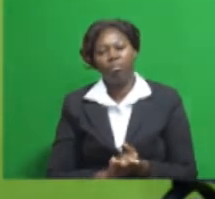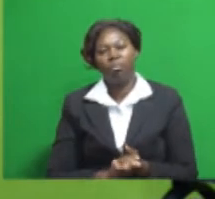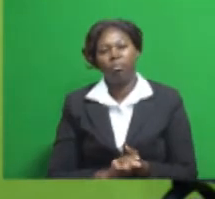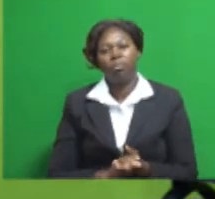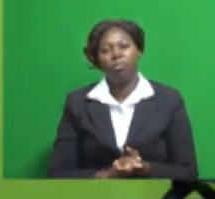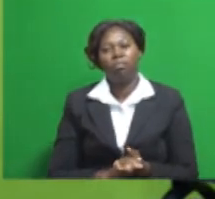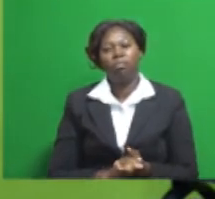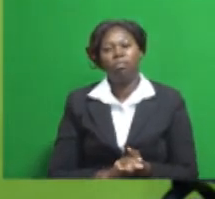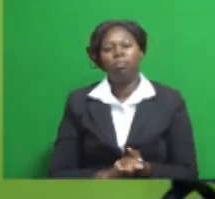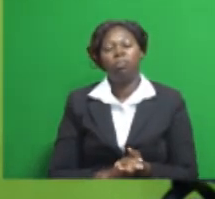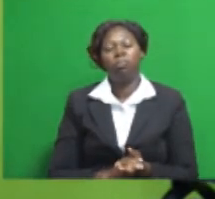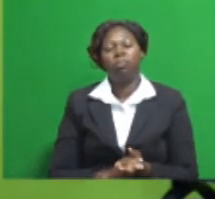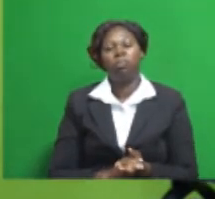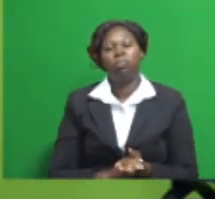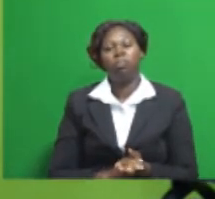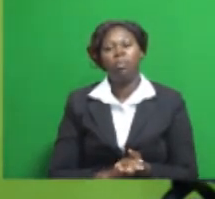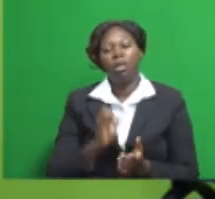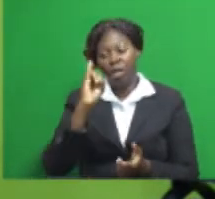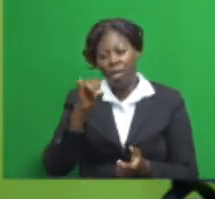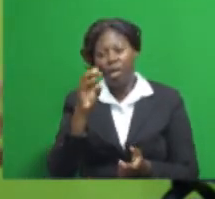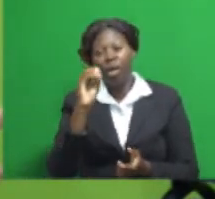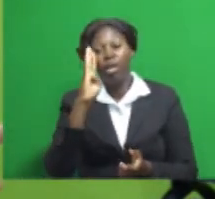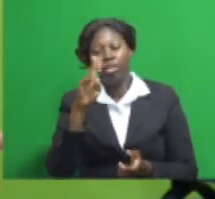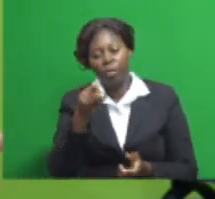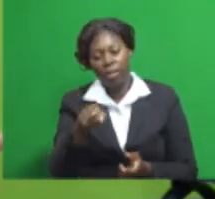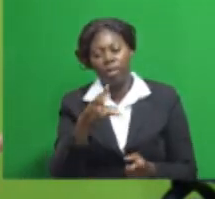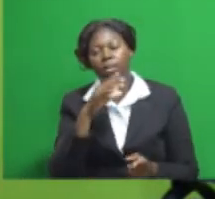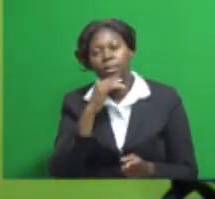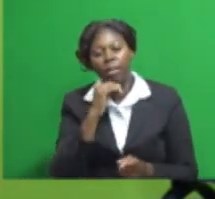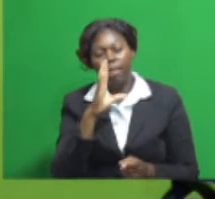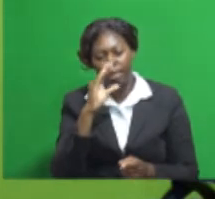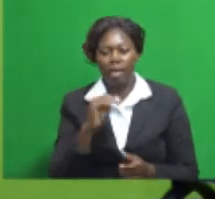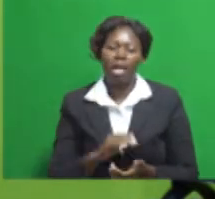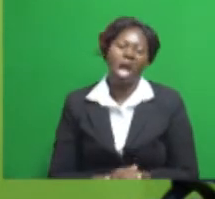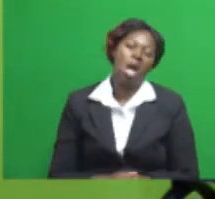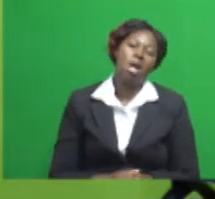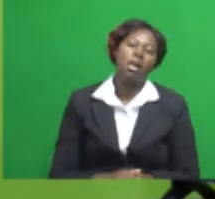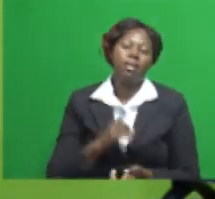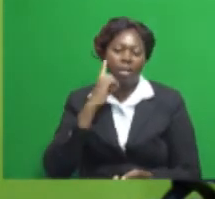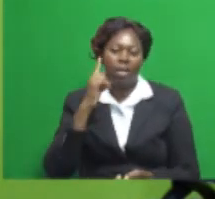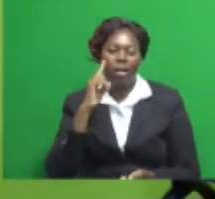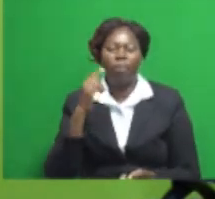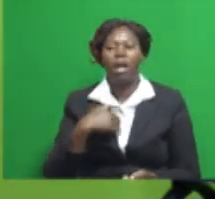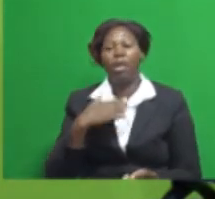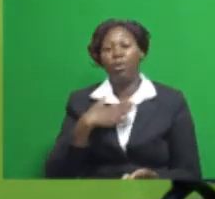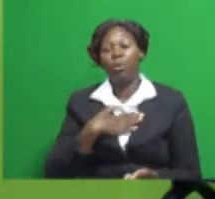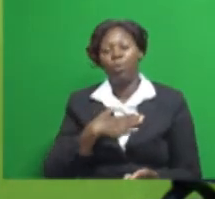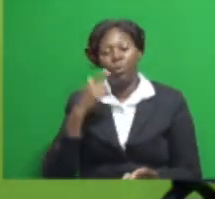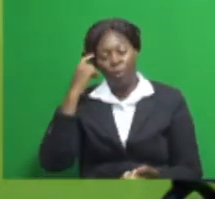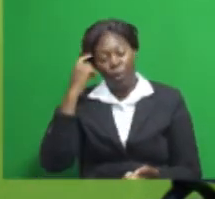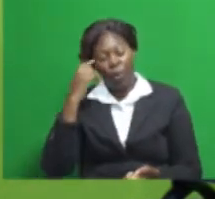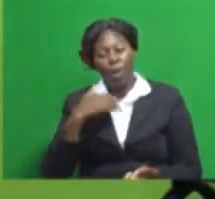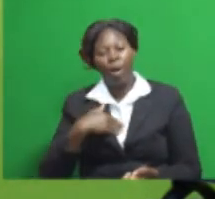achiti kunyange zvakadaro aitoona ndakufa ndikandoza kuti mudzikinuro wangu mpenga amen